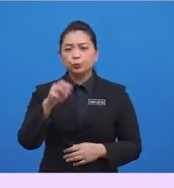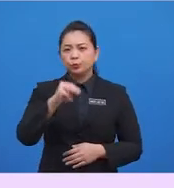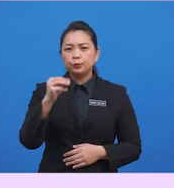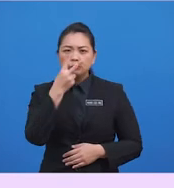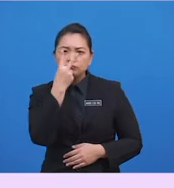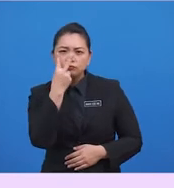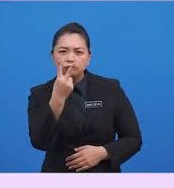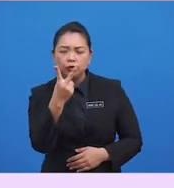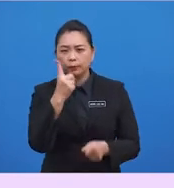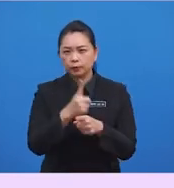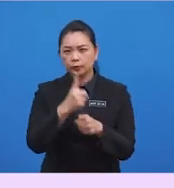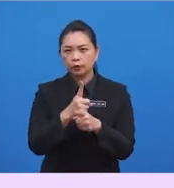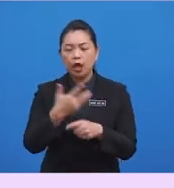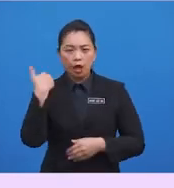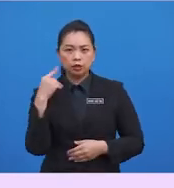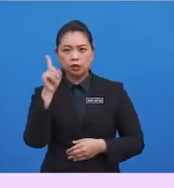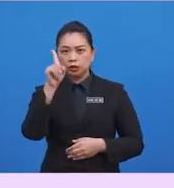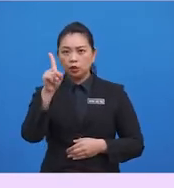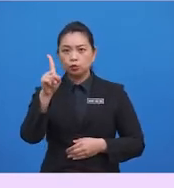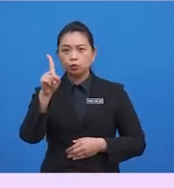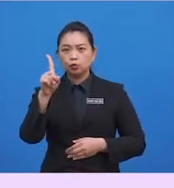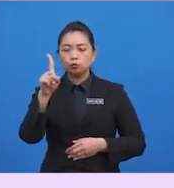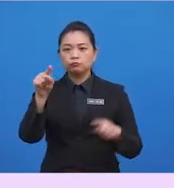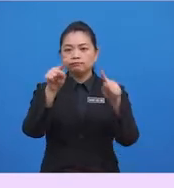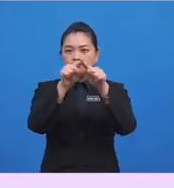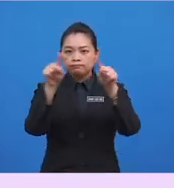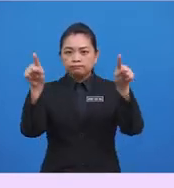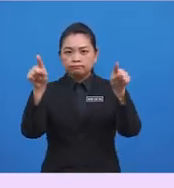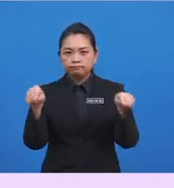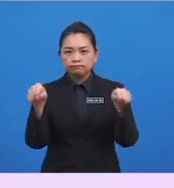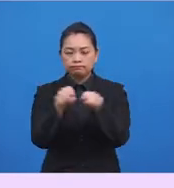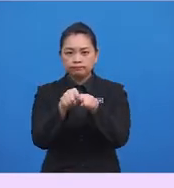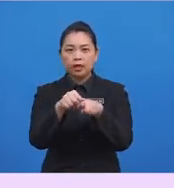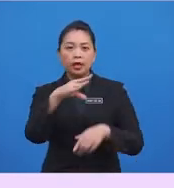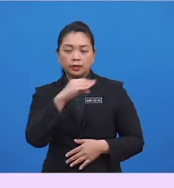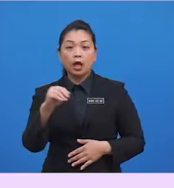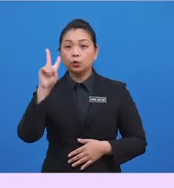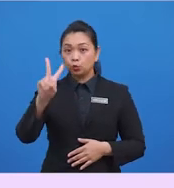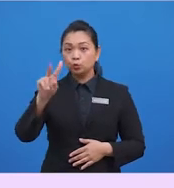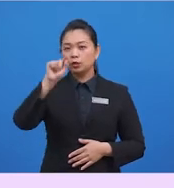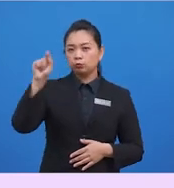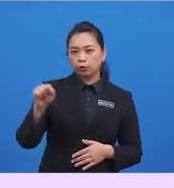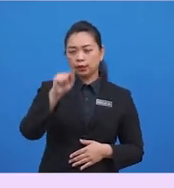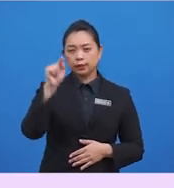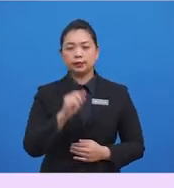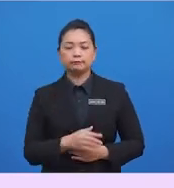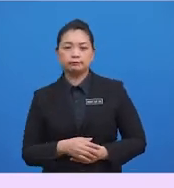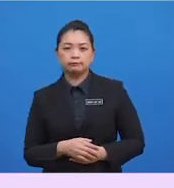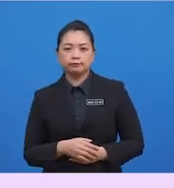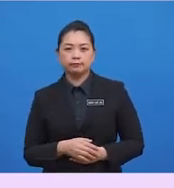murid-murid amati betul-betul terdapat 1 permukaan segi 4 tepat dan juga 2 bulatan.